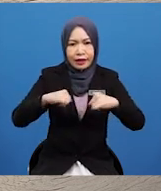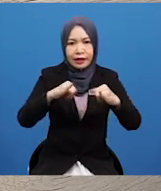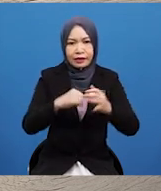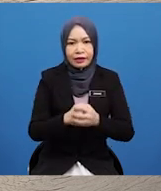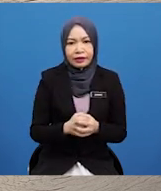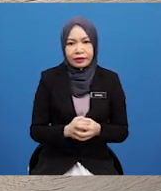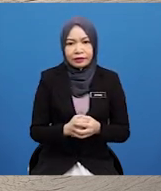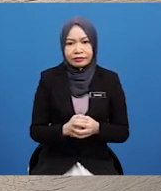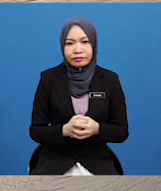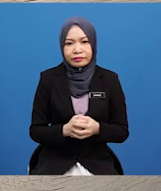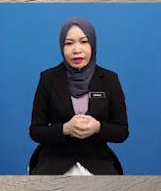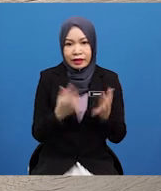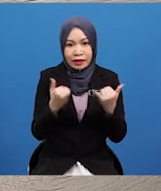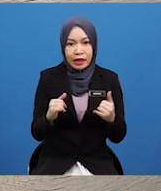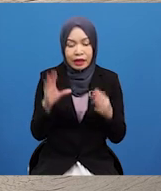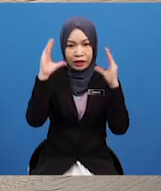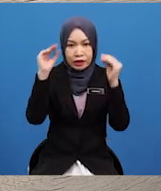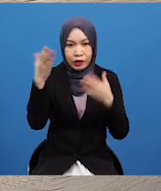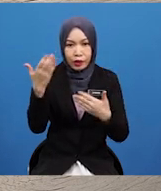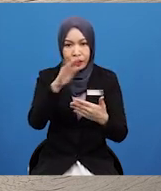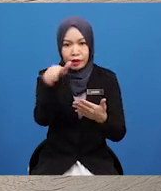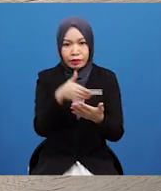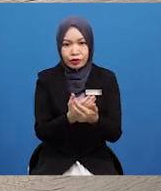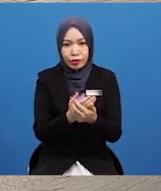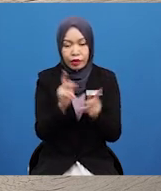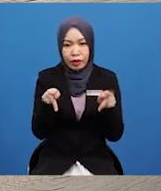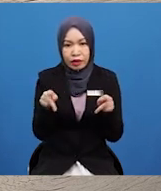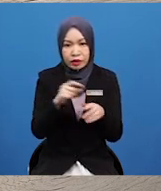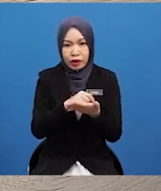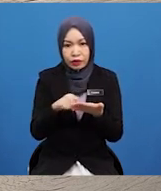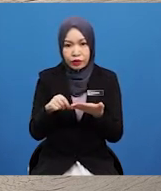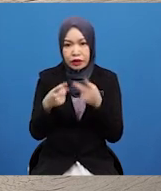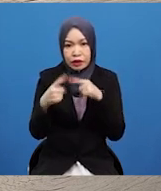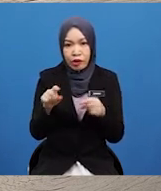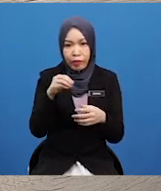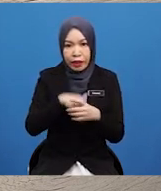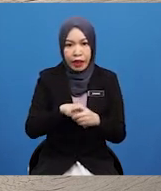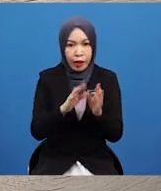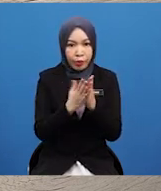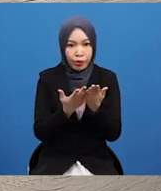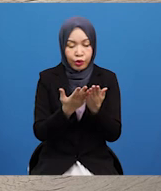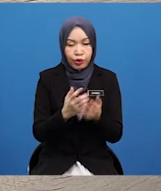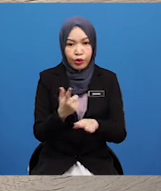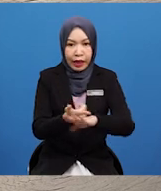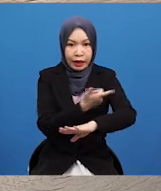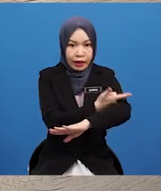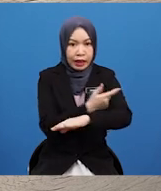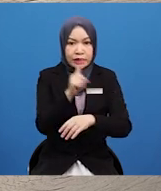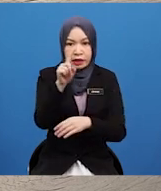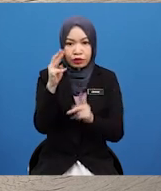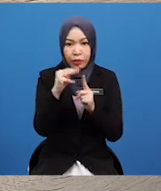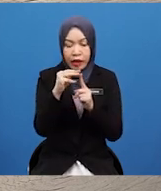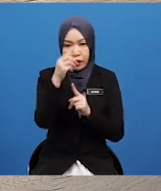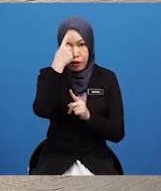semua pelajar menulis jawapan pada kertas lakaran atau buku latihan. 1 markah diberikan